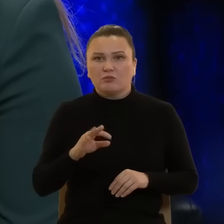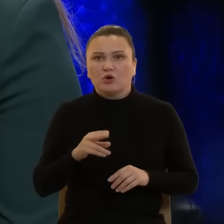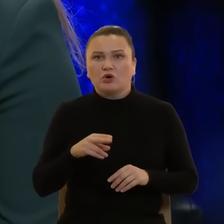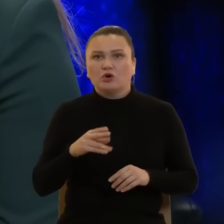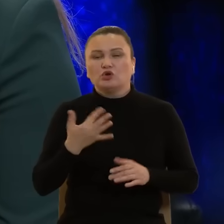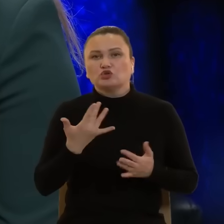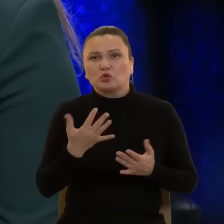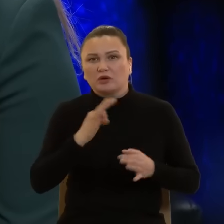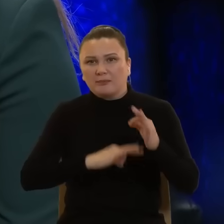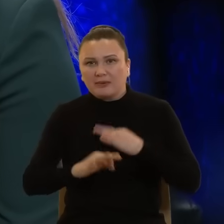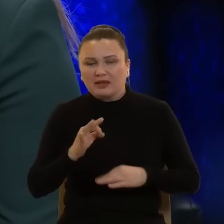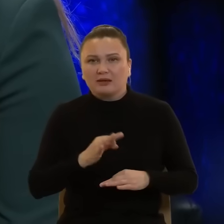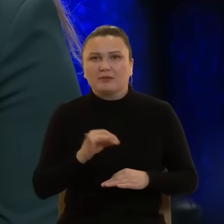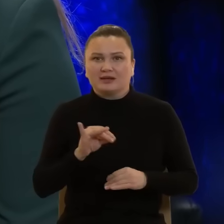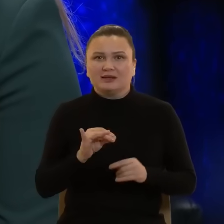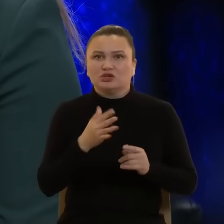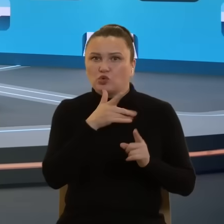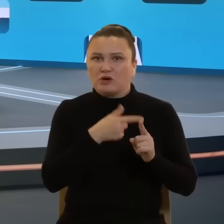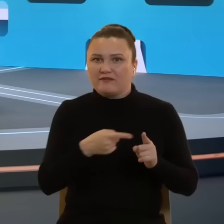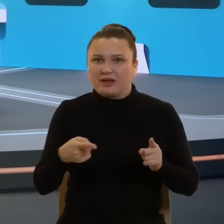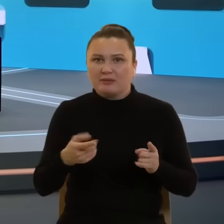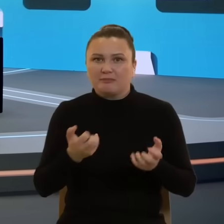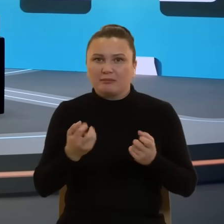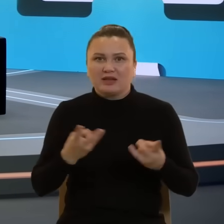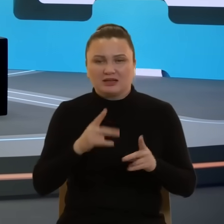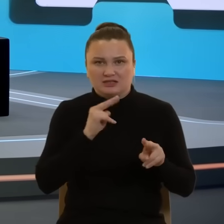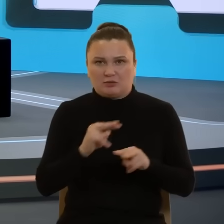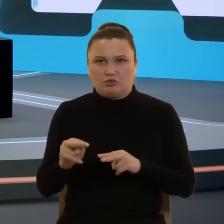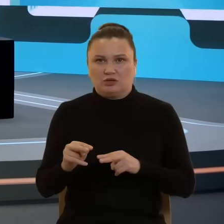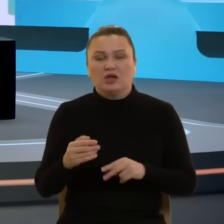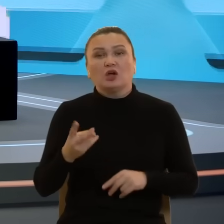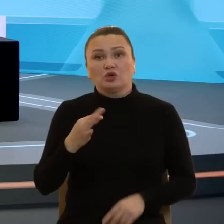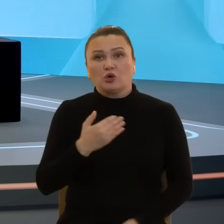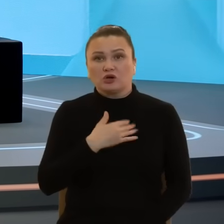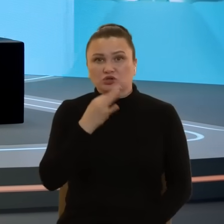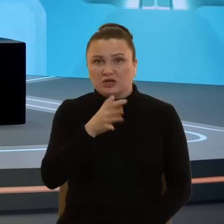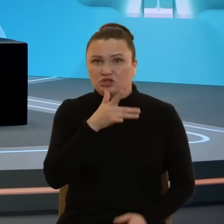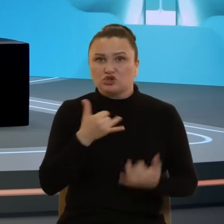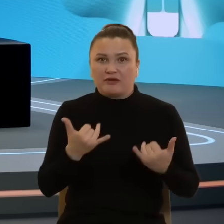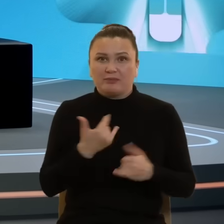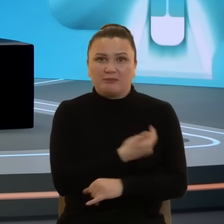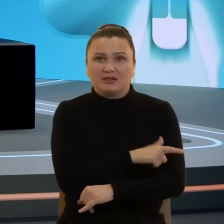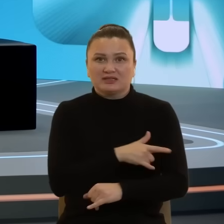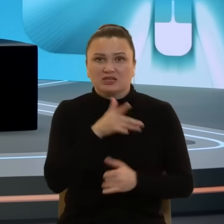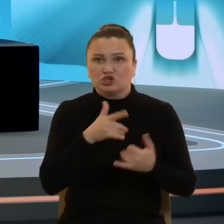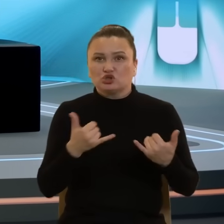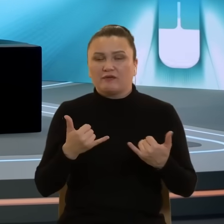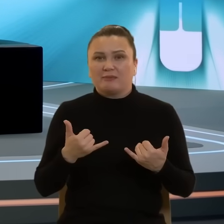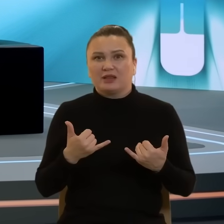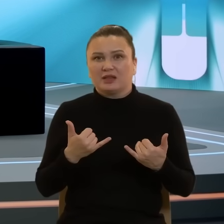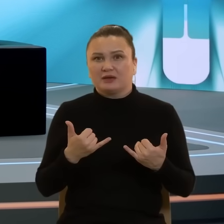дозе, кратности приема, но и по длительности терапии. Ну, хотя я хочу отметить, что современная медицина и современная, в